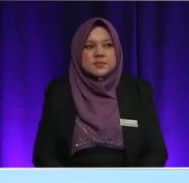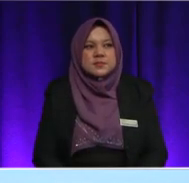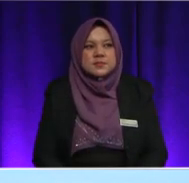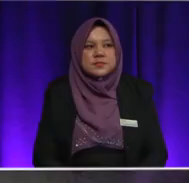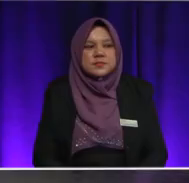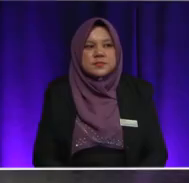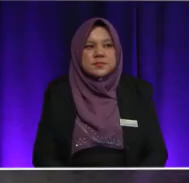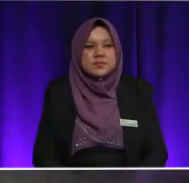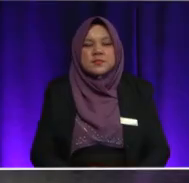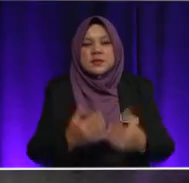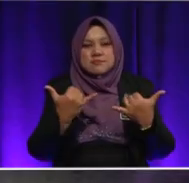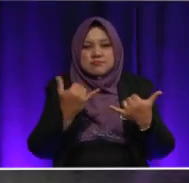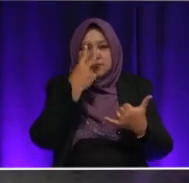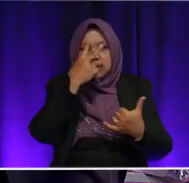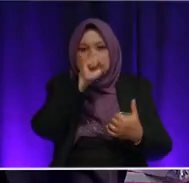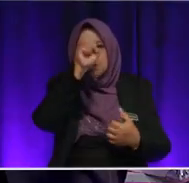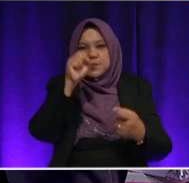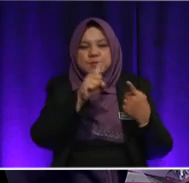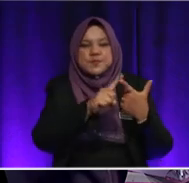tengok yang kedua